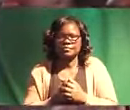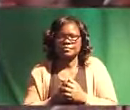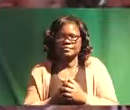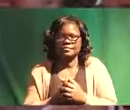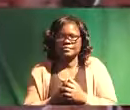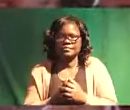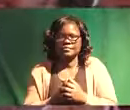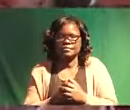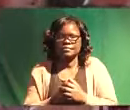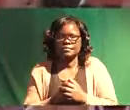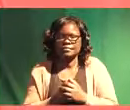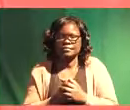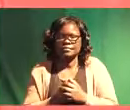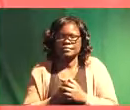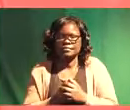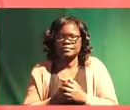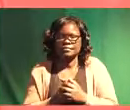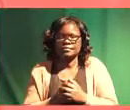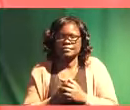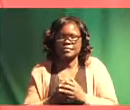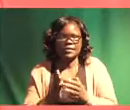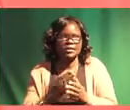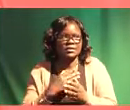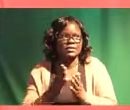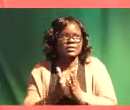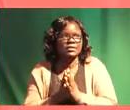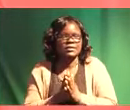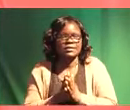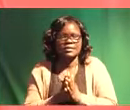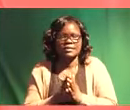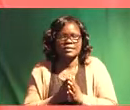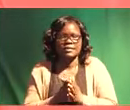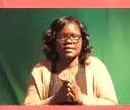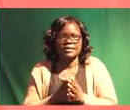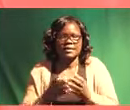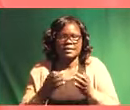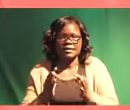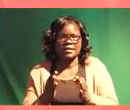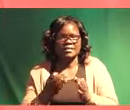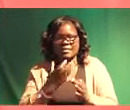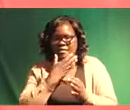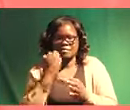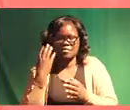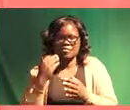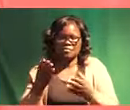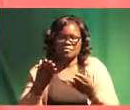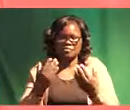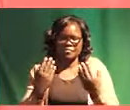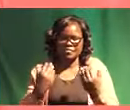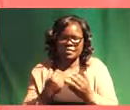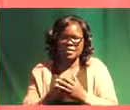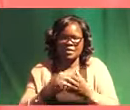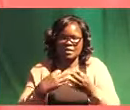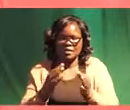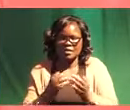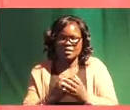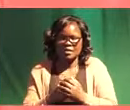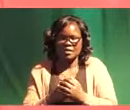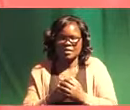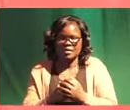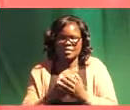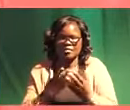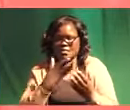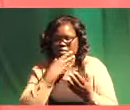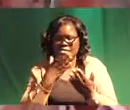turinge tuwatere ethirwe mithika Baba tuchokerie ethirwe